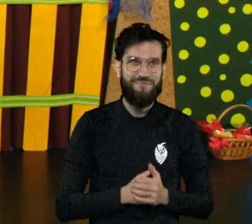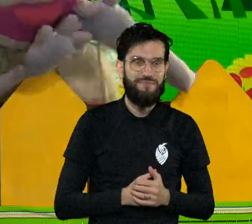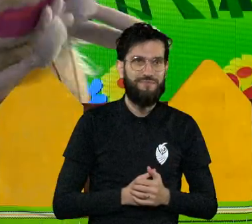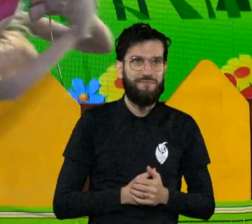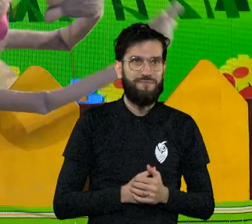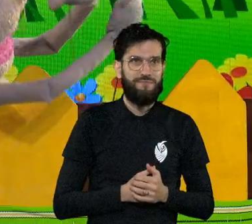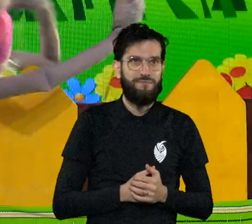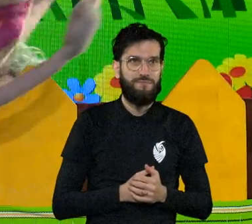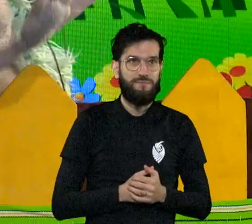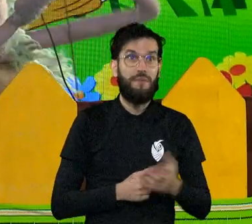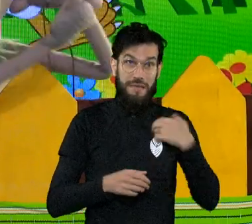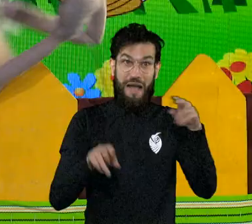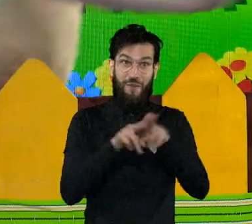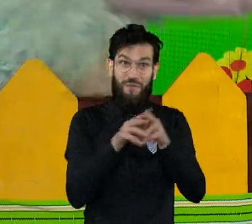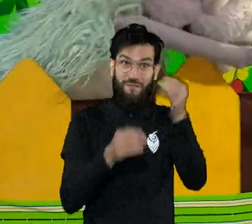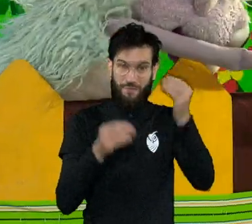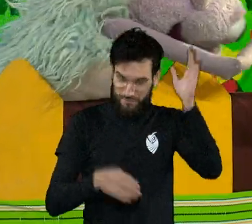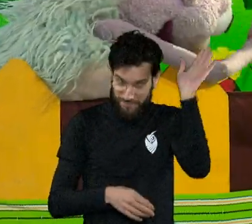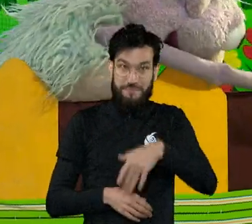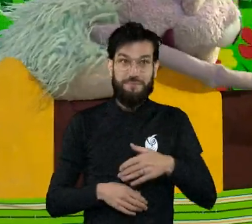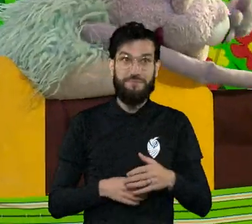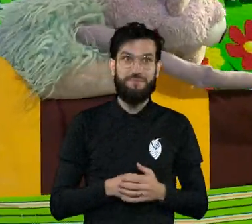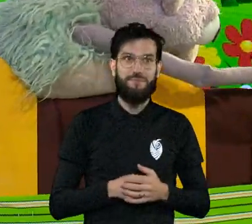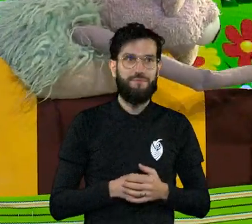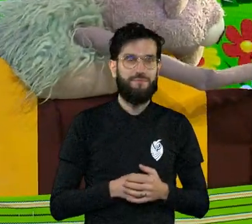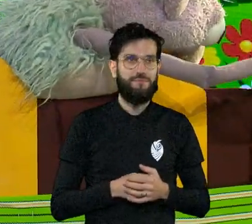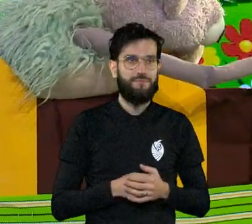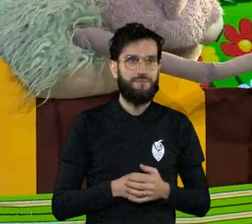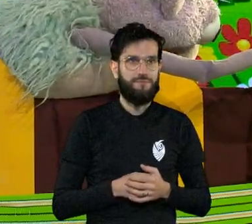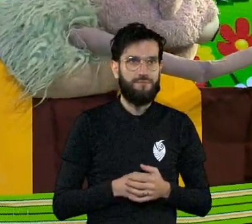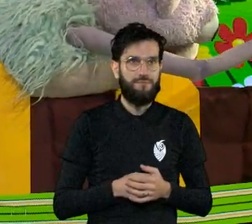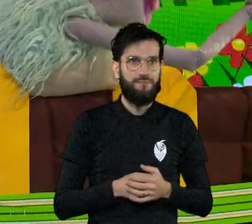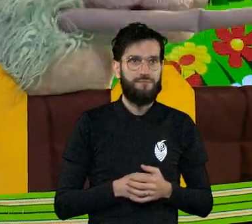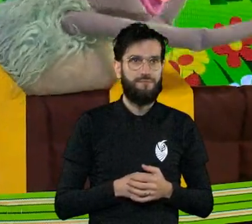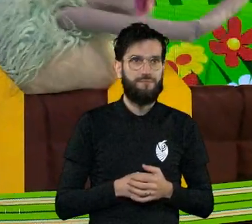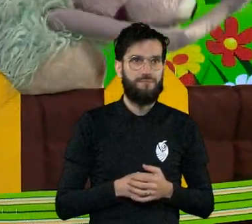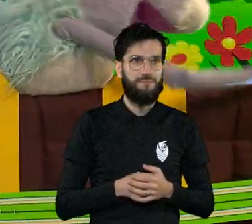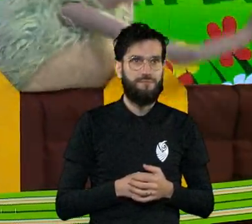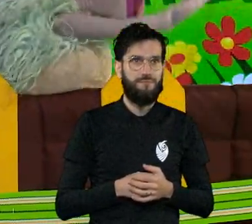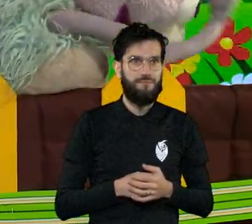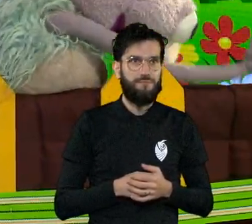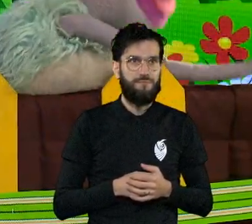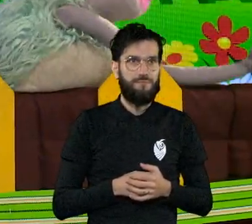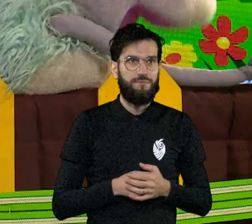Murko, ukáž, ja ťa skúsim vyprášiť po chvoste. Ale opatrne, Hanička. Ale jasné, neboj.